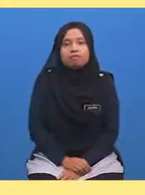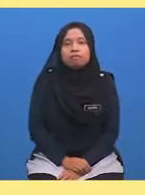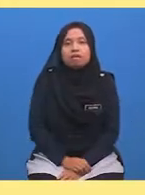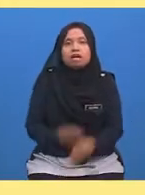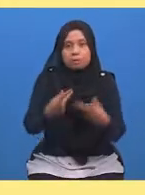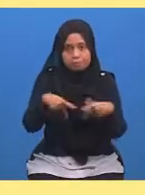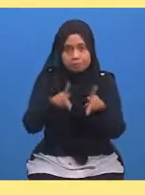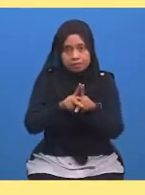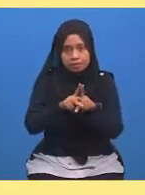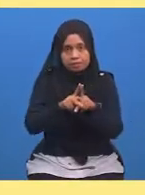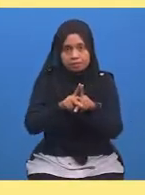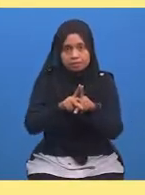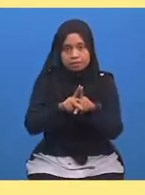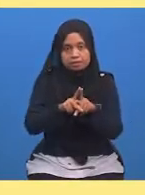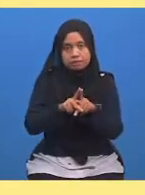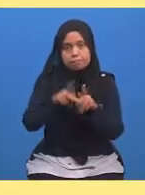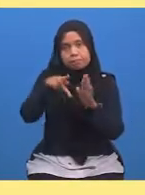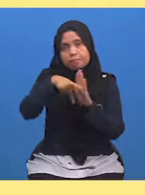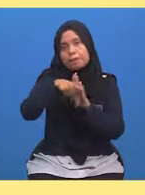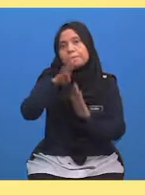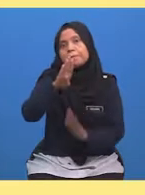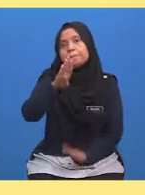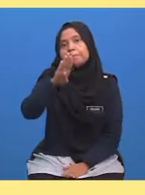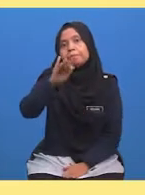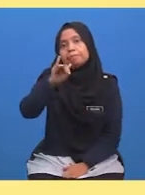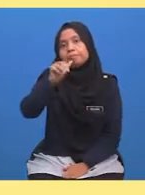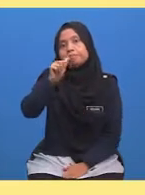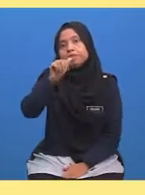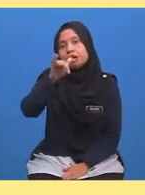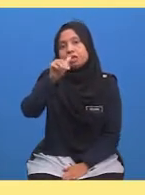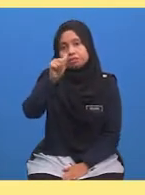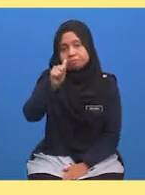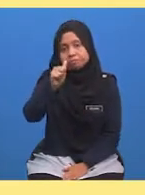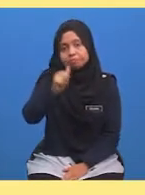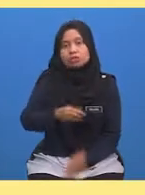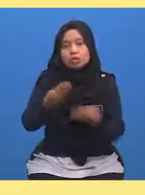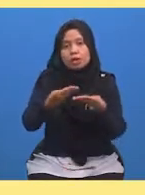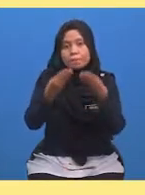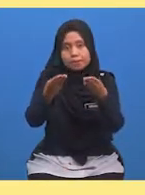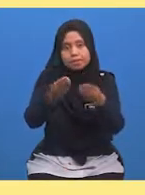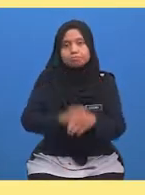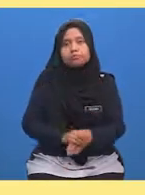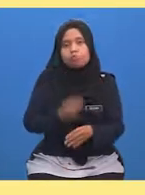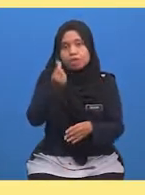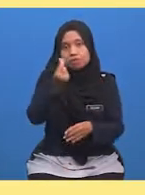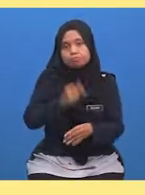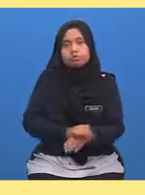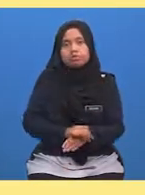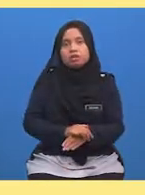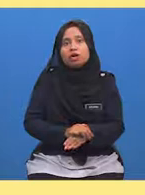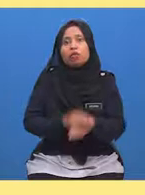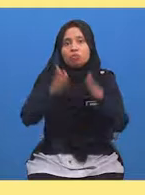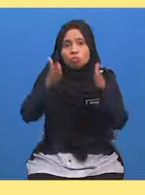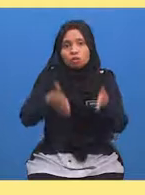Kepentingan rancangan perniagaan kepada pihak berkepentingan pembiaya. Pembiaya